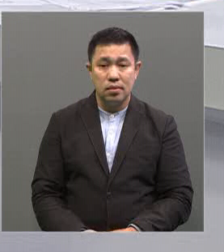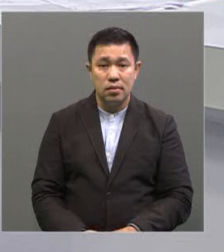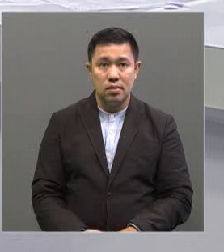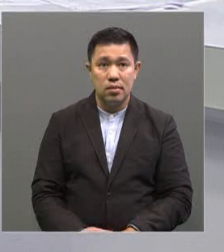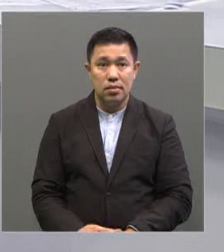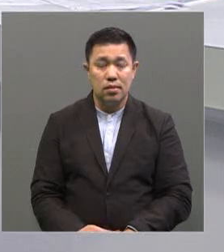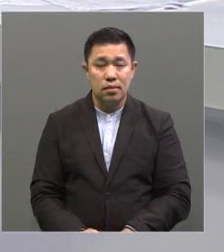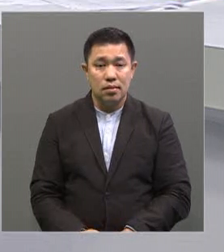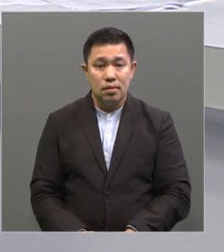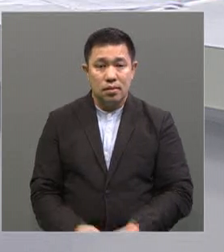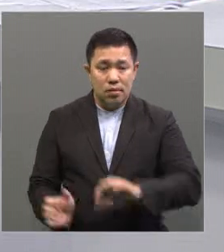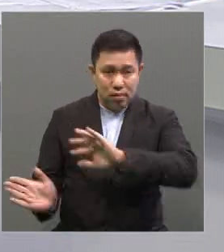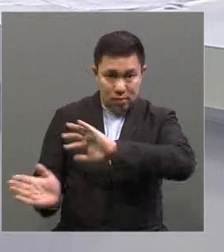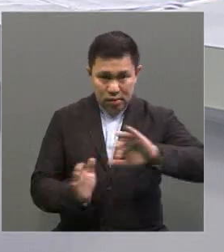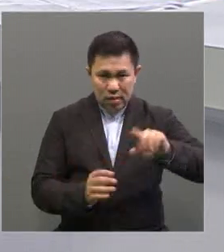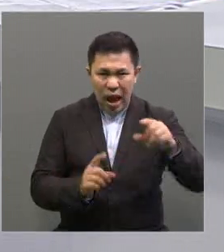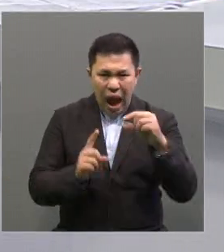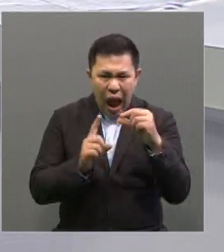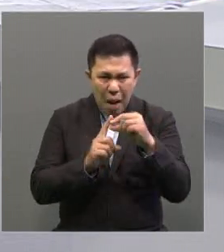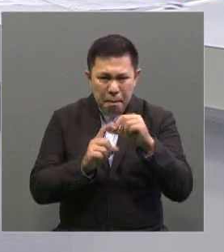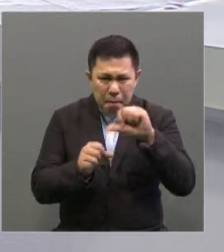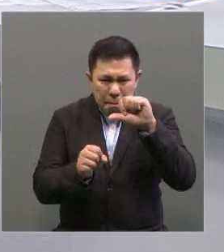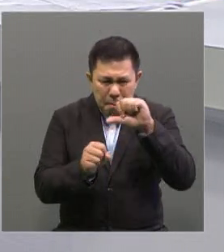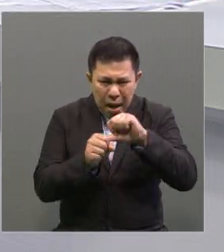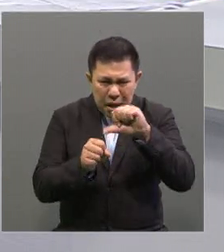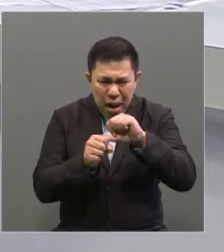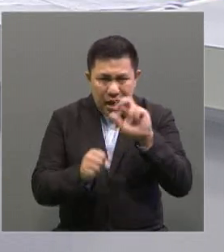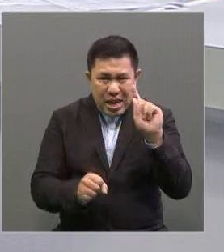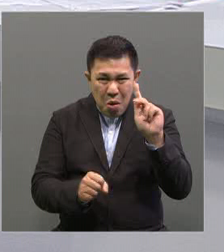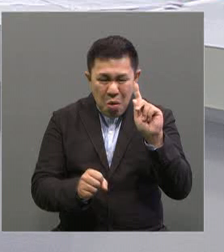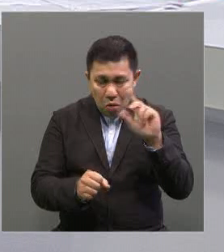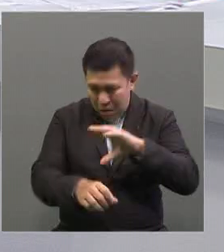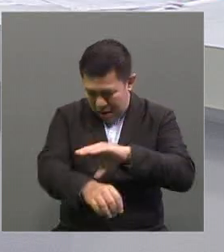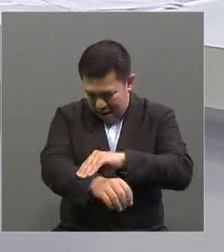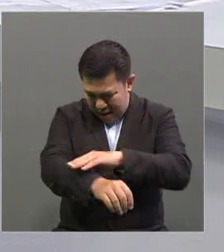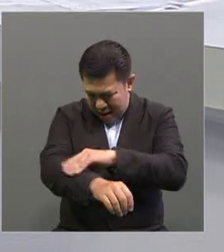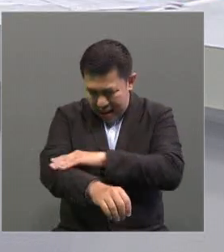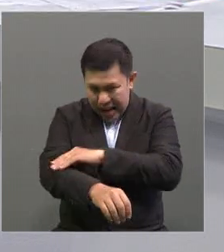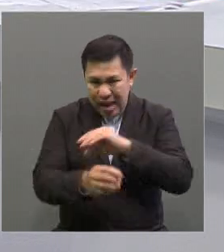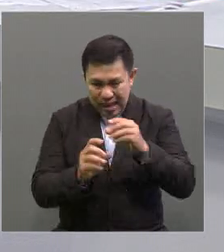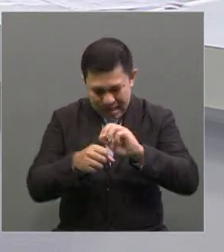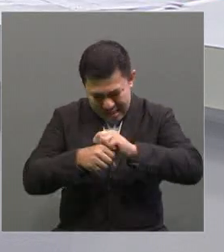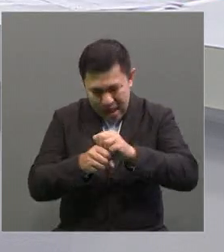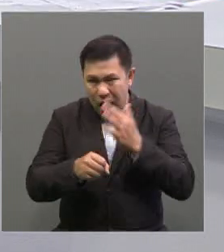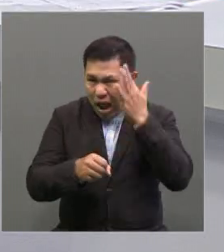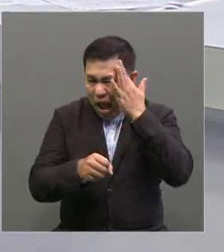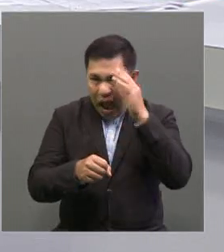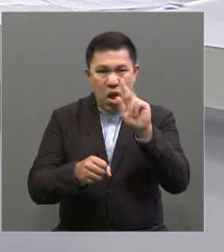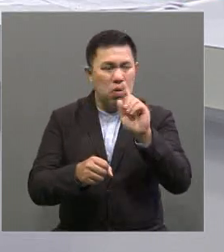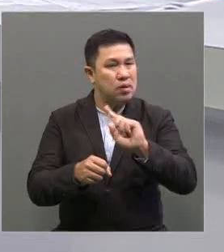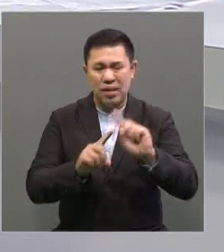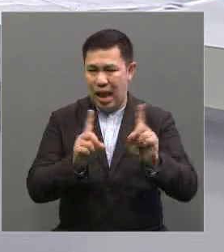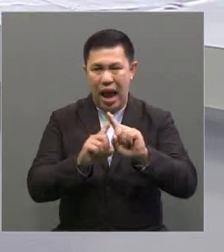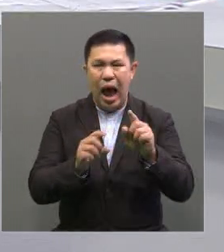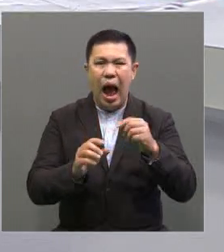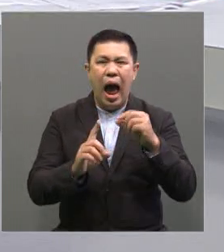คุณผู้ชมเคยได้ยินคำว่าน้ำมันเขียวไหมฮะ ม ไม่ได้หมายถึงน้ำมันนวด สีเขียวที่เราเอามาใช้หอมๆนะไม่ใช่ ไม่ใช่อย่างนั้น